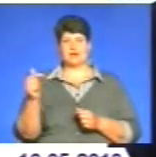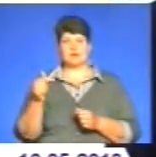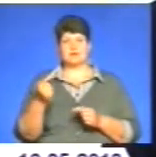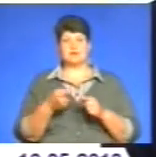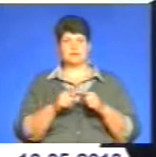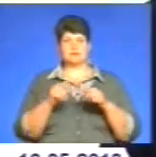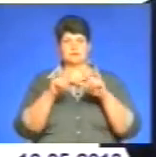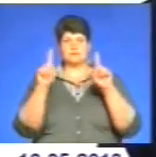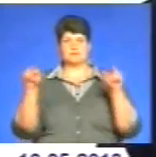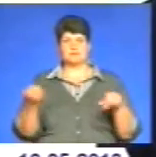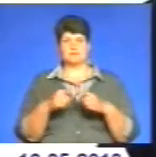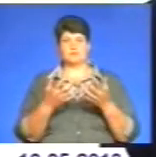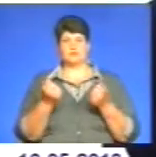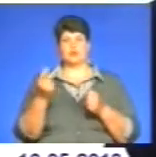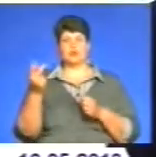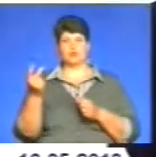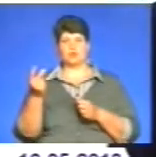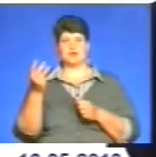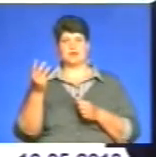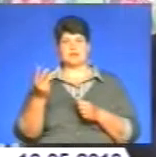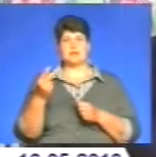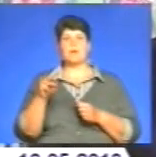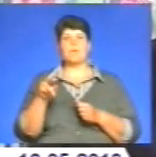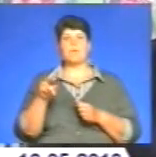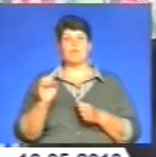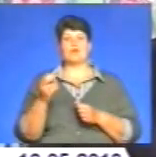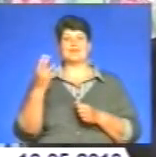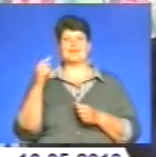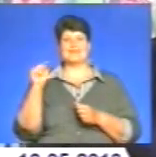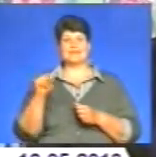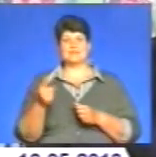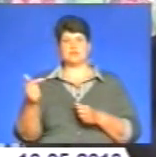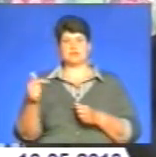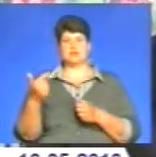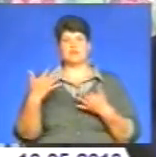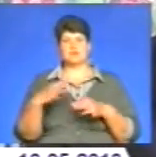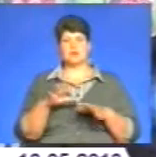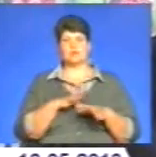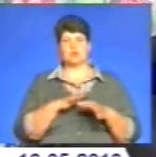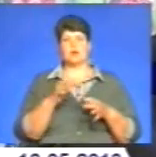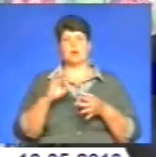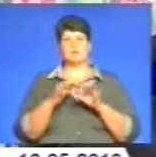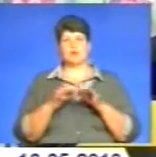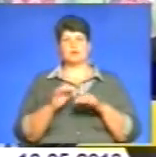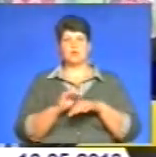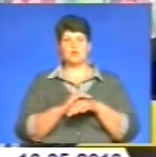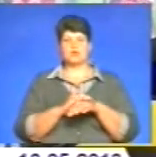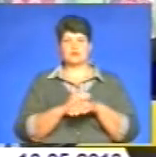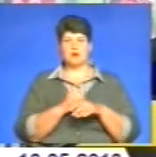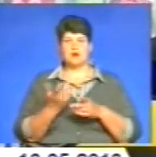отримують сертифікати друга і третя премія по тисячі вже відбулися альтернативна Олімпіада гуманітарним